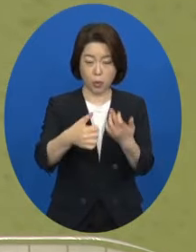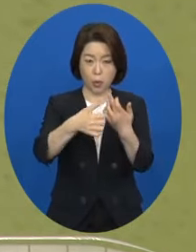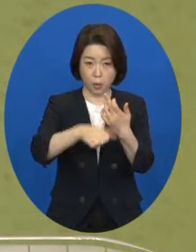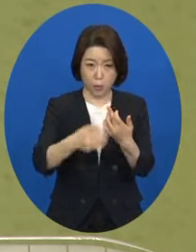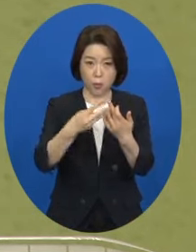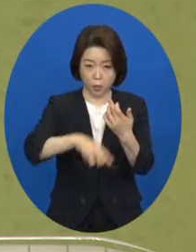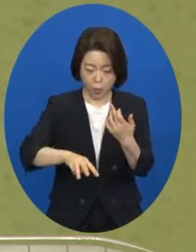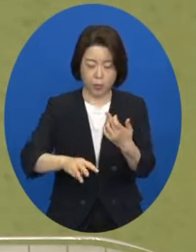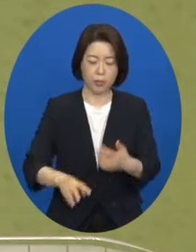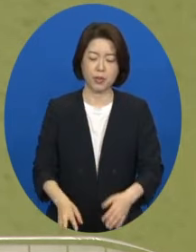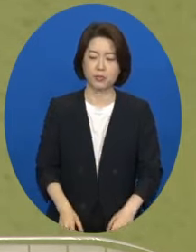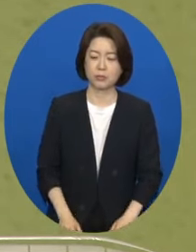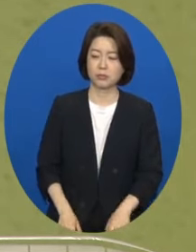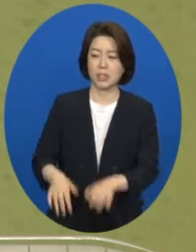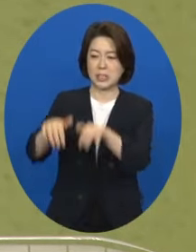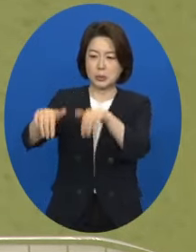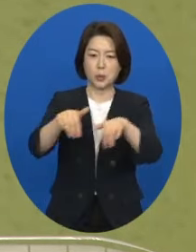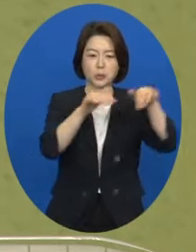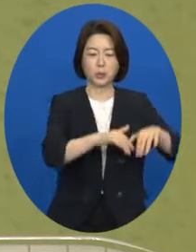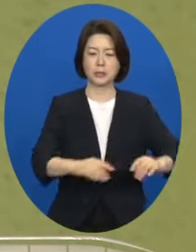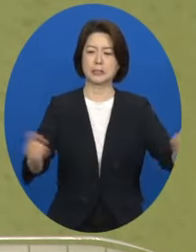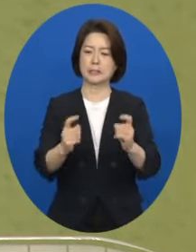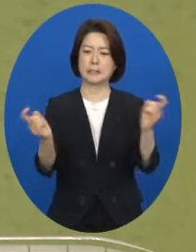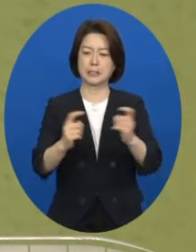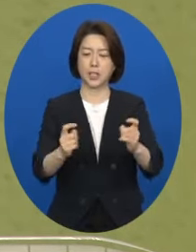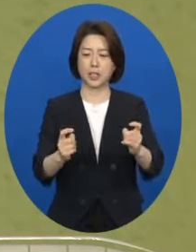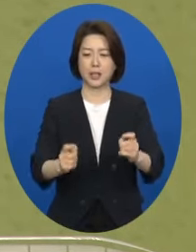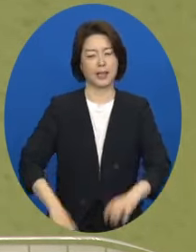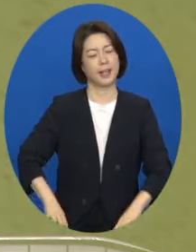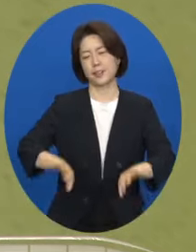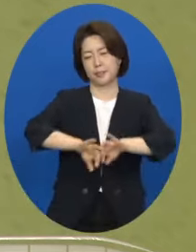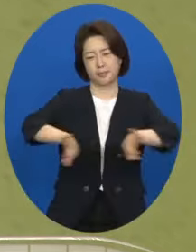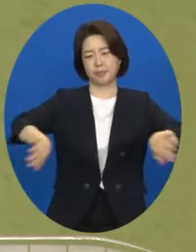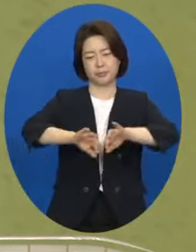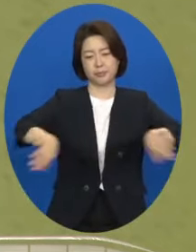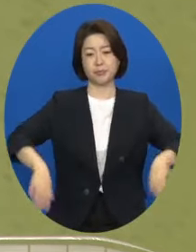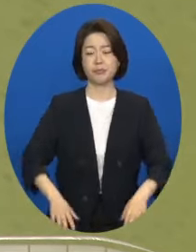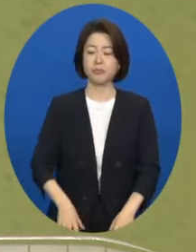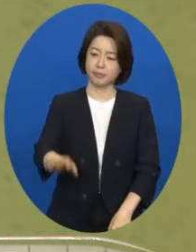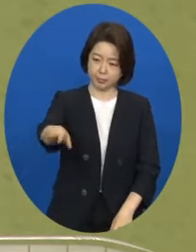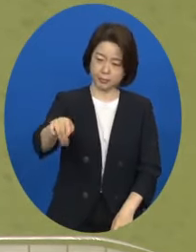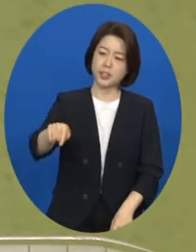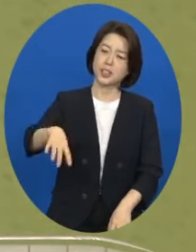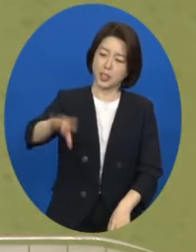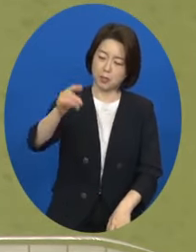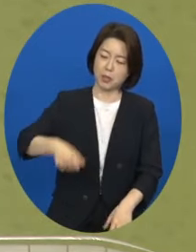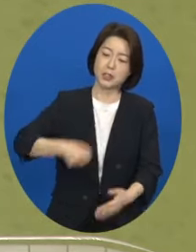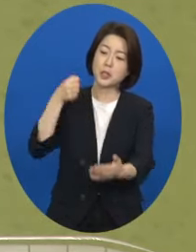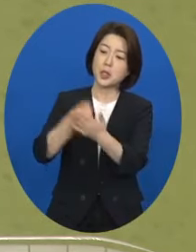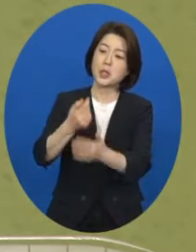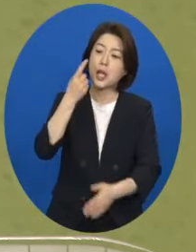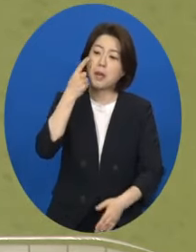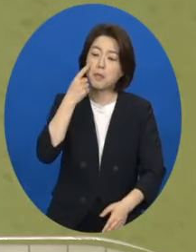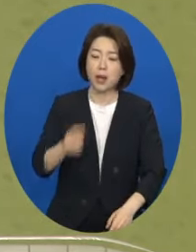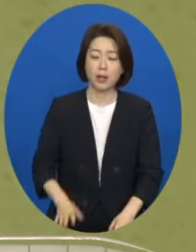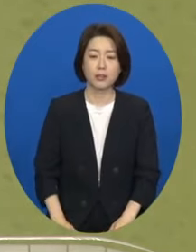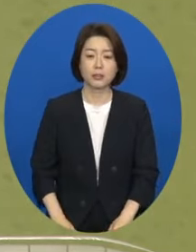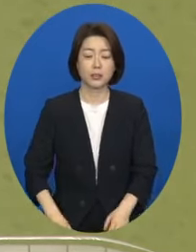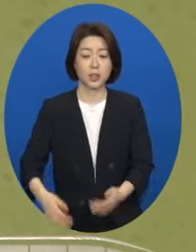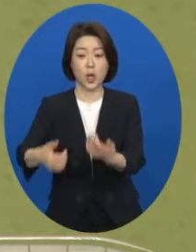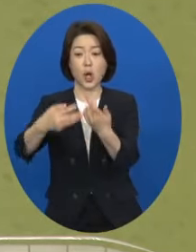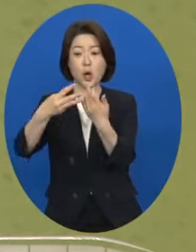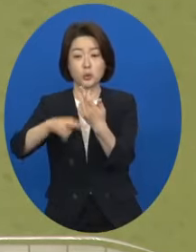종들이 서로 다투다가 갈라서야겠다. 그랬더니 먼저 양보를 합니다. 롯아 너가 먼저 결정을 해라. 그랬더니 요단 동편을 바라봐요.